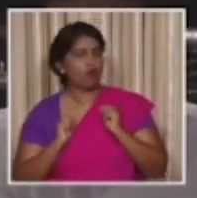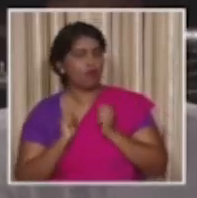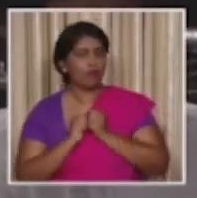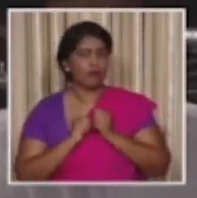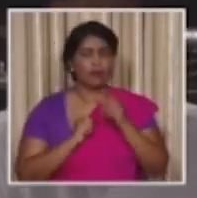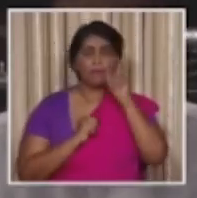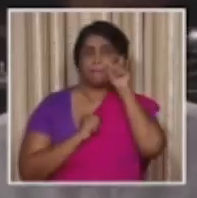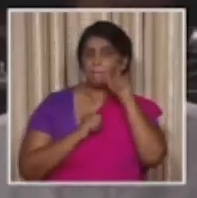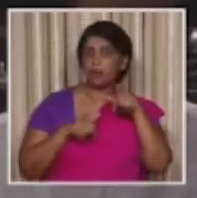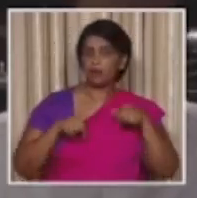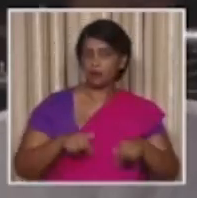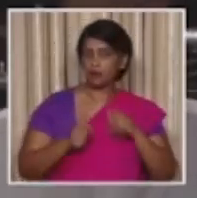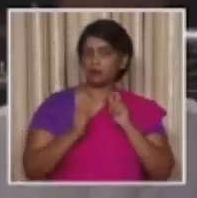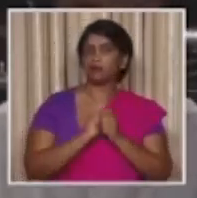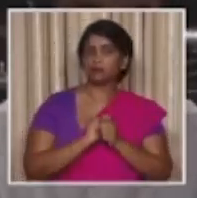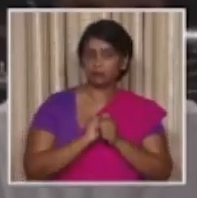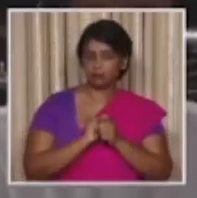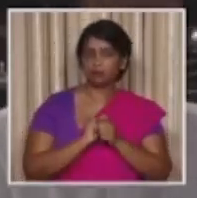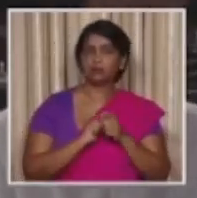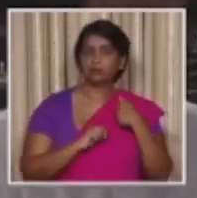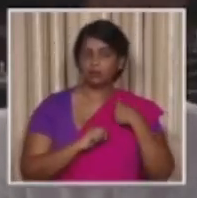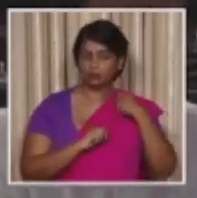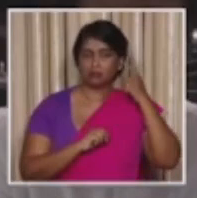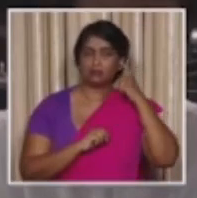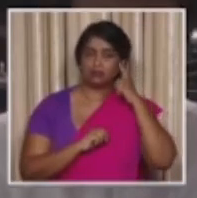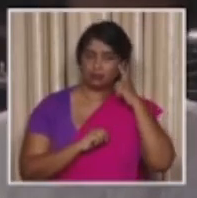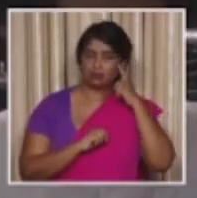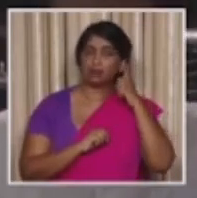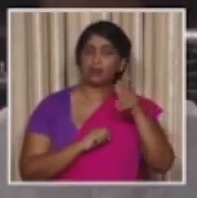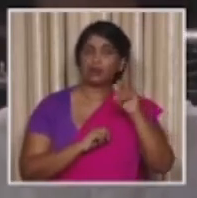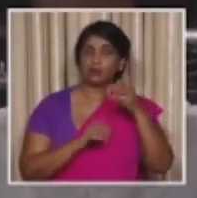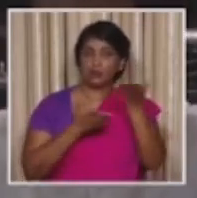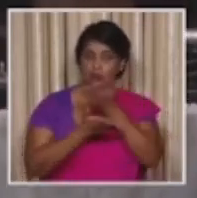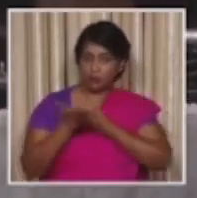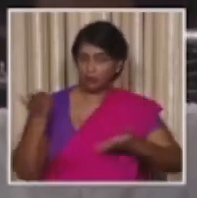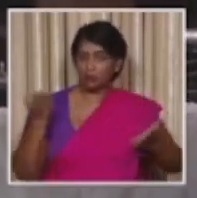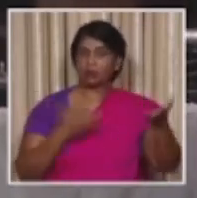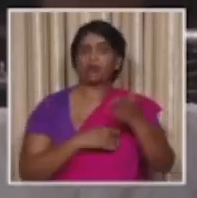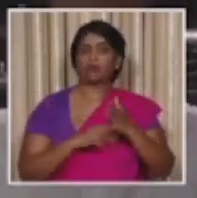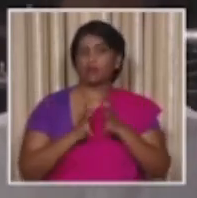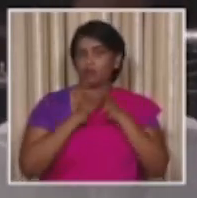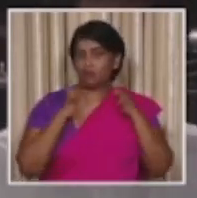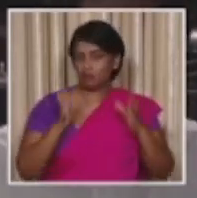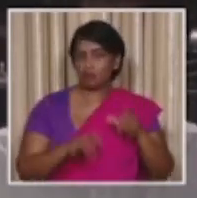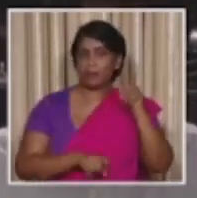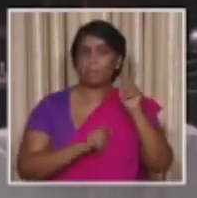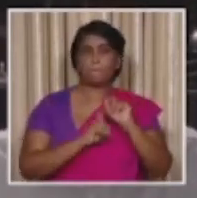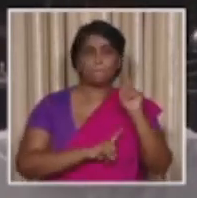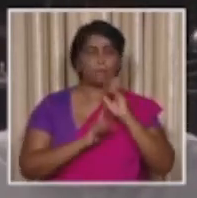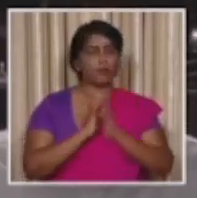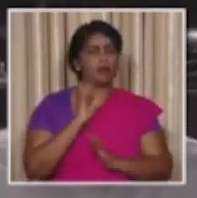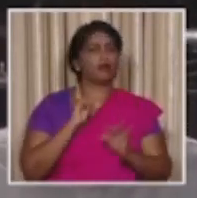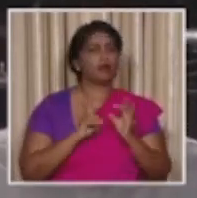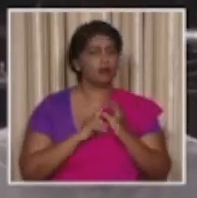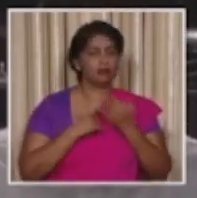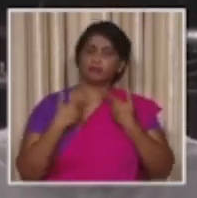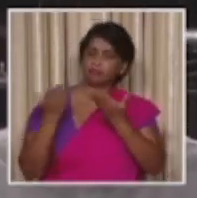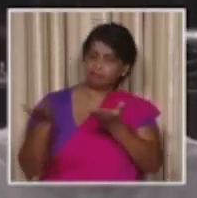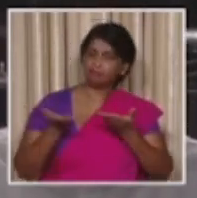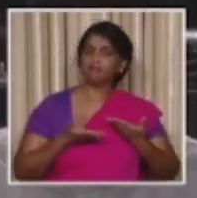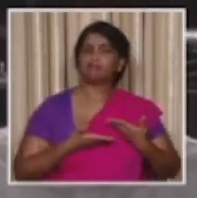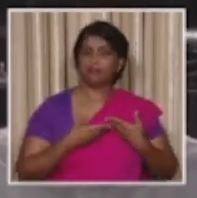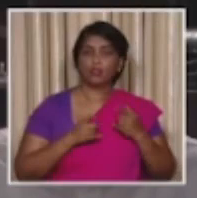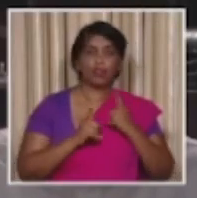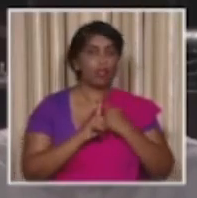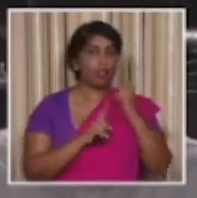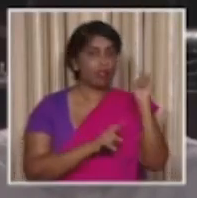කියලා බලන තත්ත්වයකට පත් වෙලා තියෙනවා. මං හිතනවා මේ සභාවේ ඉන්න සියලුම බොහොමයක් පාර්ලිමේන්තු මන්ත්‍රීවරුන්ට අපි ආරාධනා කරනවා